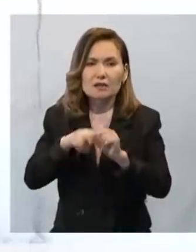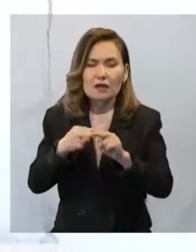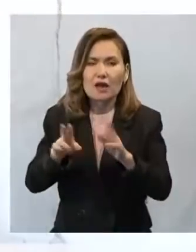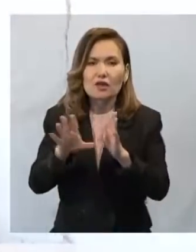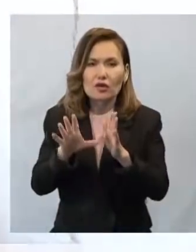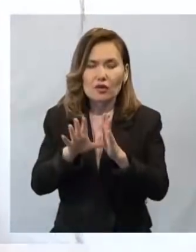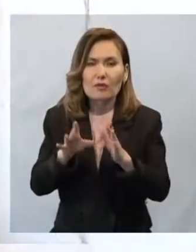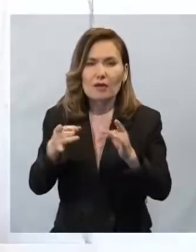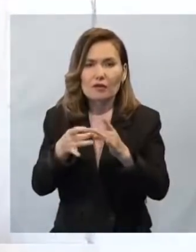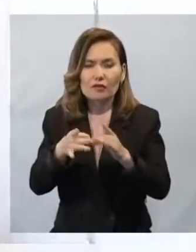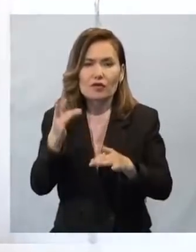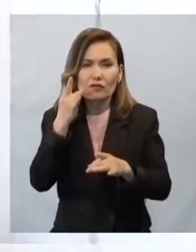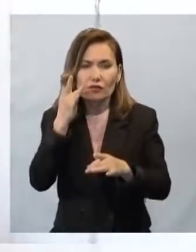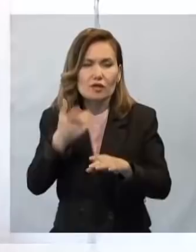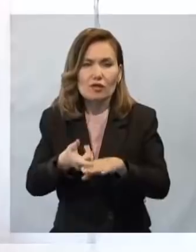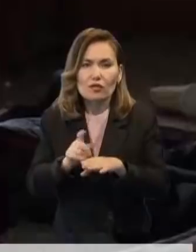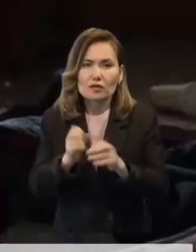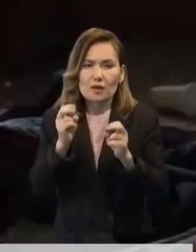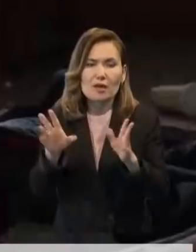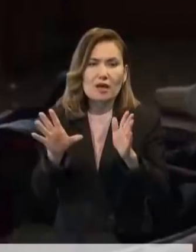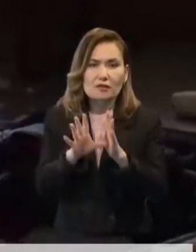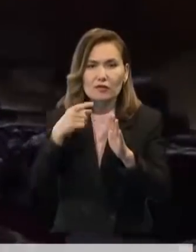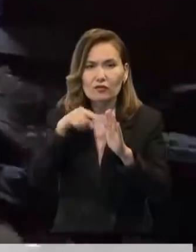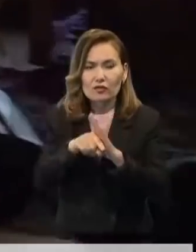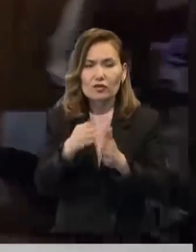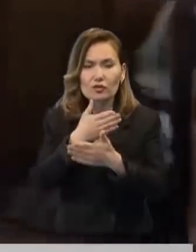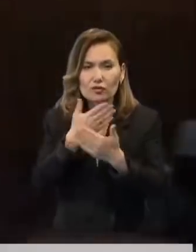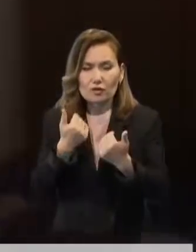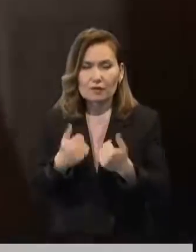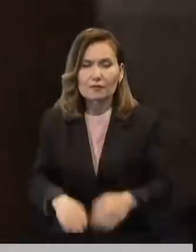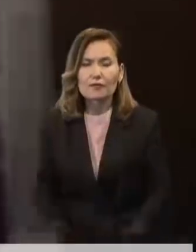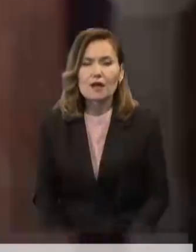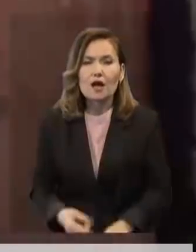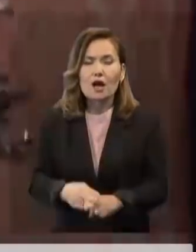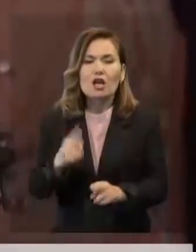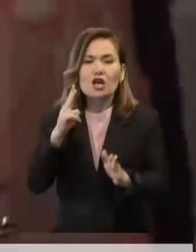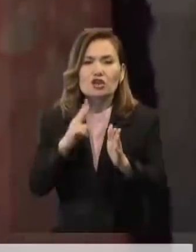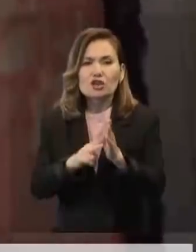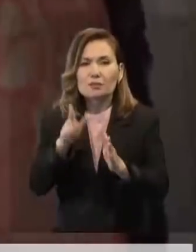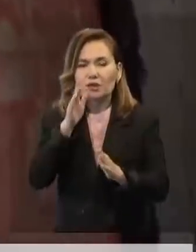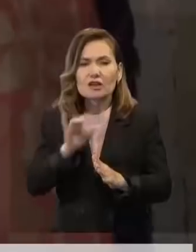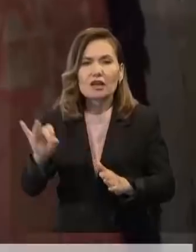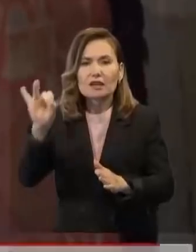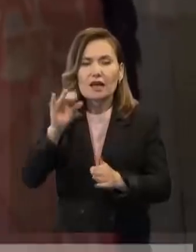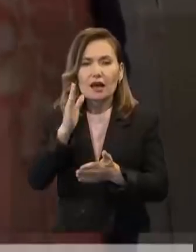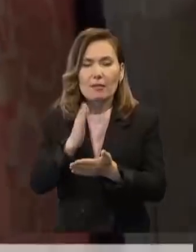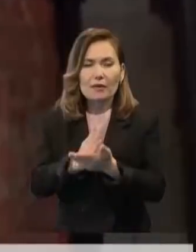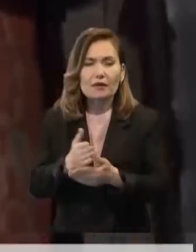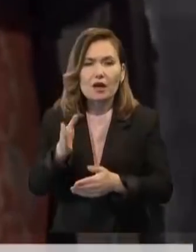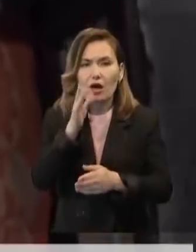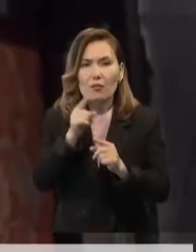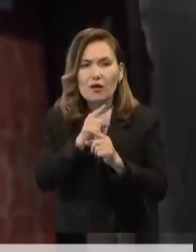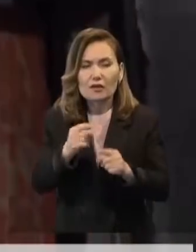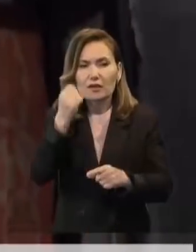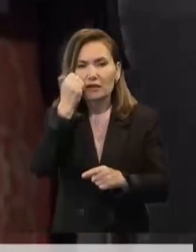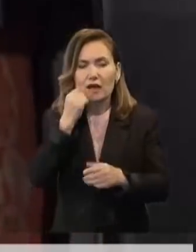істен шыққандықтан толық ажыратылған. Облыс орталығындағы бұл үйлердің 70 жылдық тарихы бар. Осы уақыт аралығында